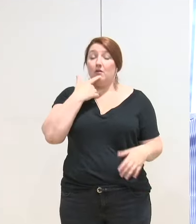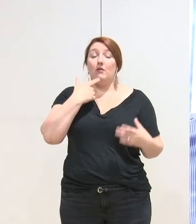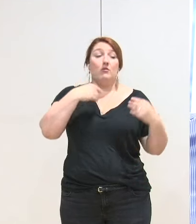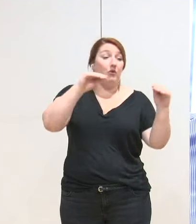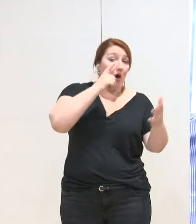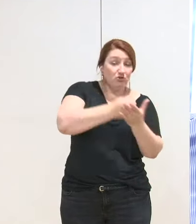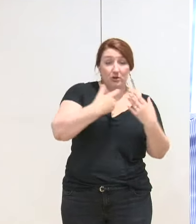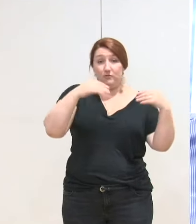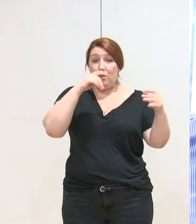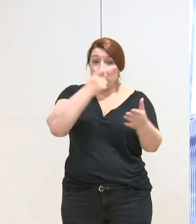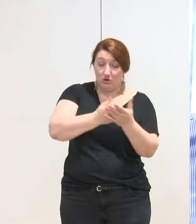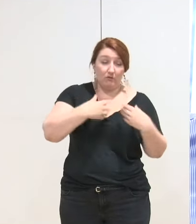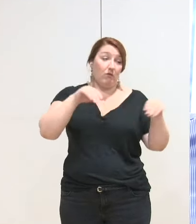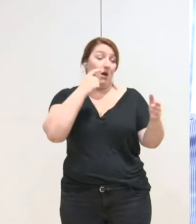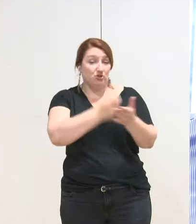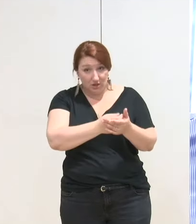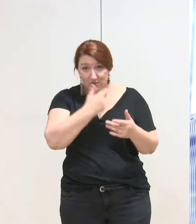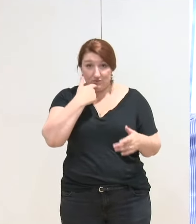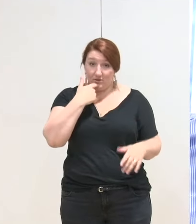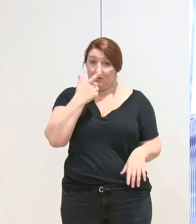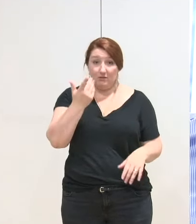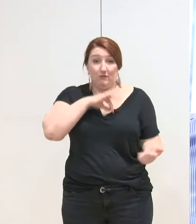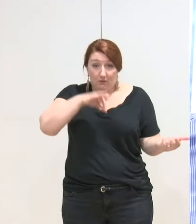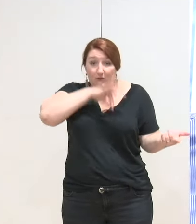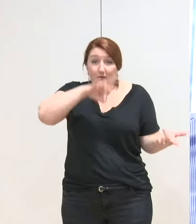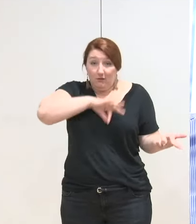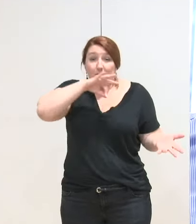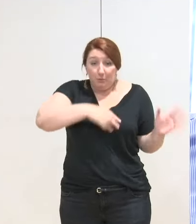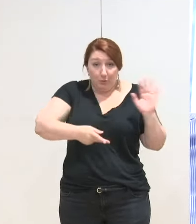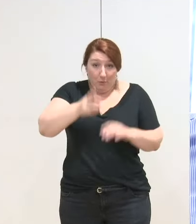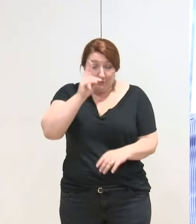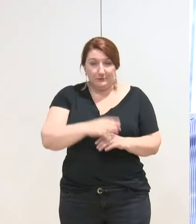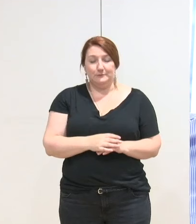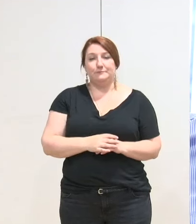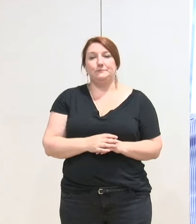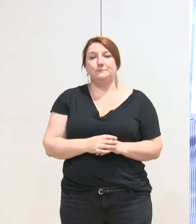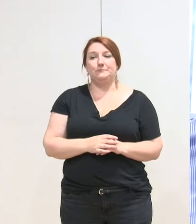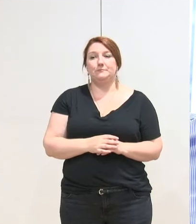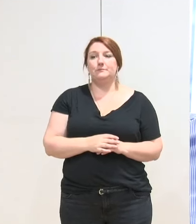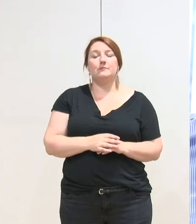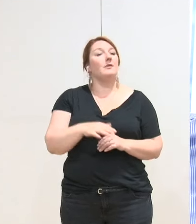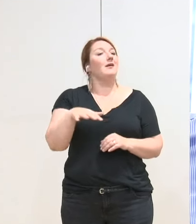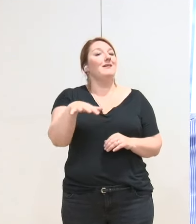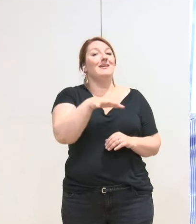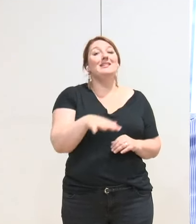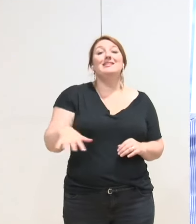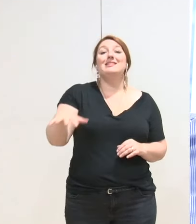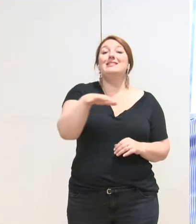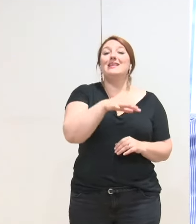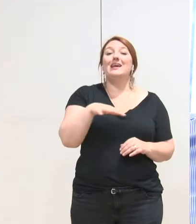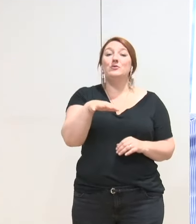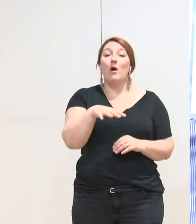encaisse et s'il y a bien un indicateur d'un dynamisme sur un territoire c'est le volume des